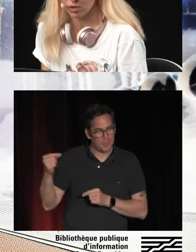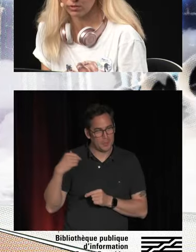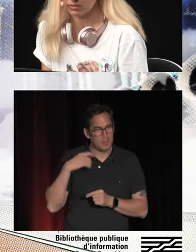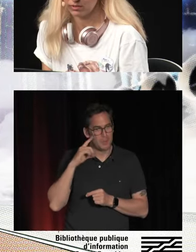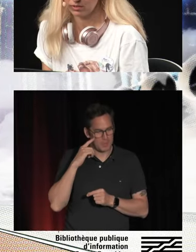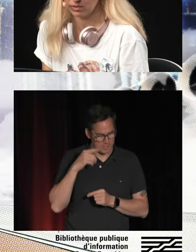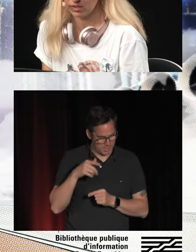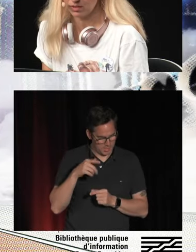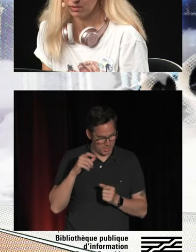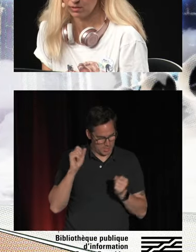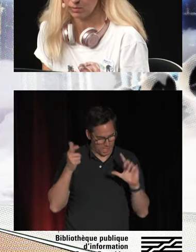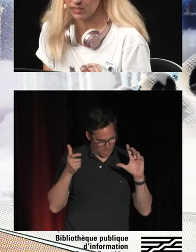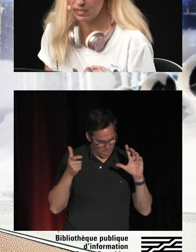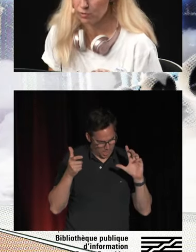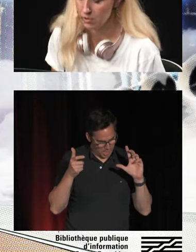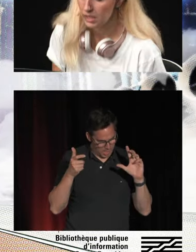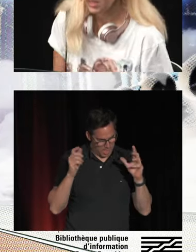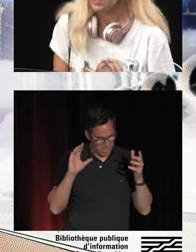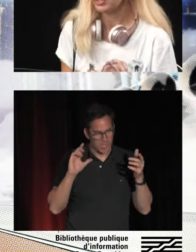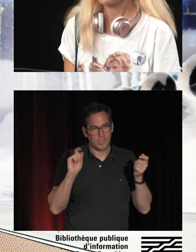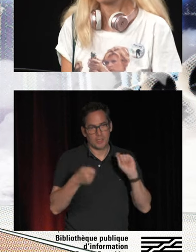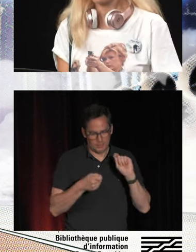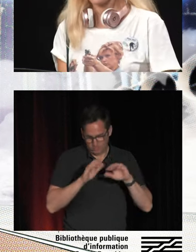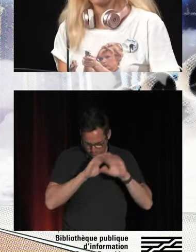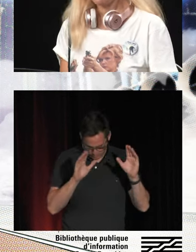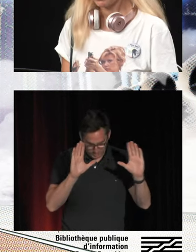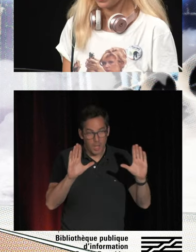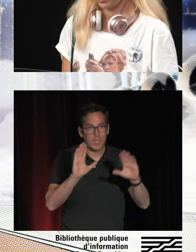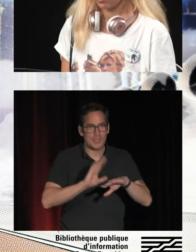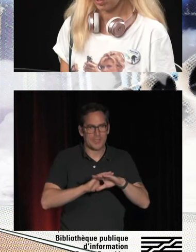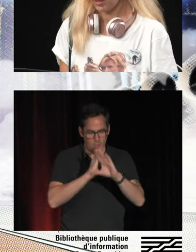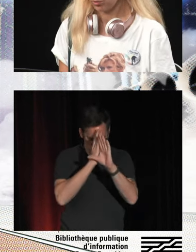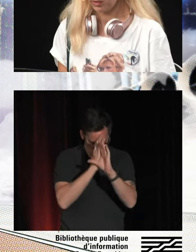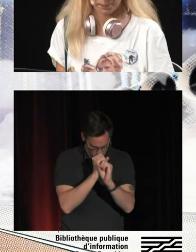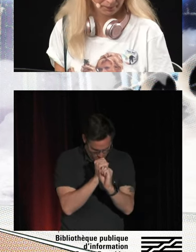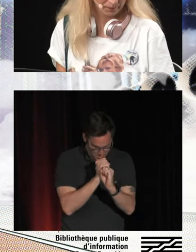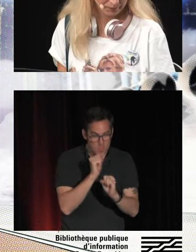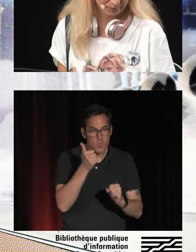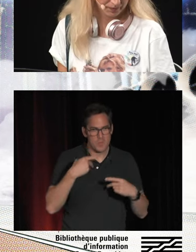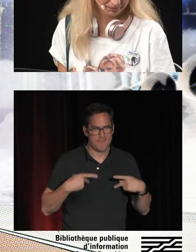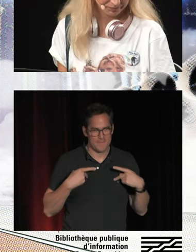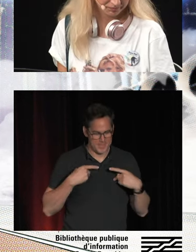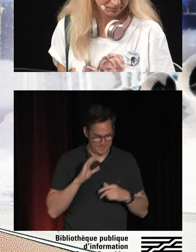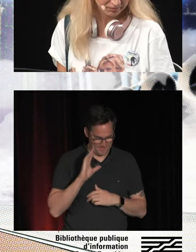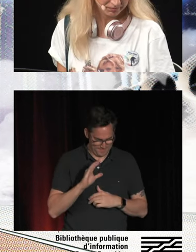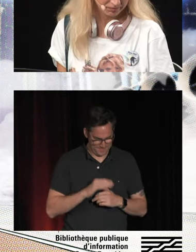le shortcut, le plus facile du jeu. Ok, faut se concentrer de ouf là, parce que je dois le faire en une vie.